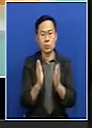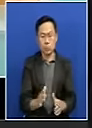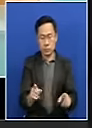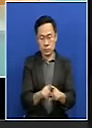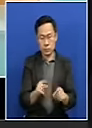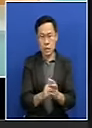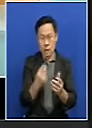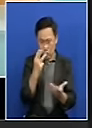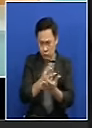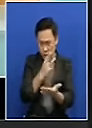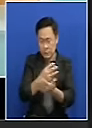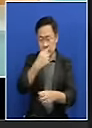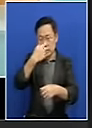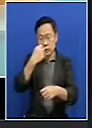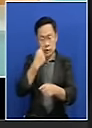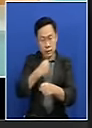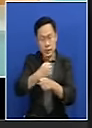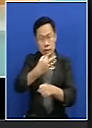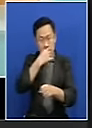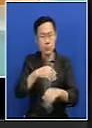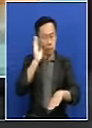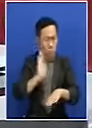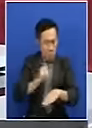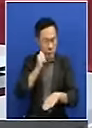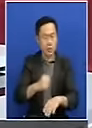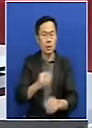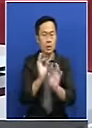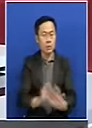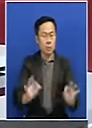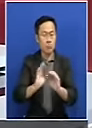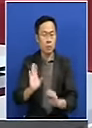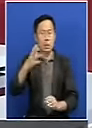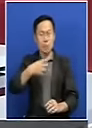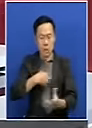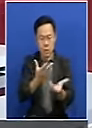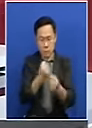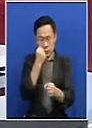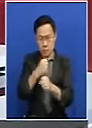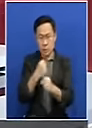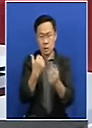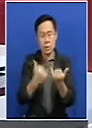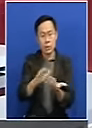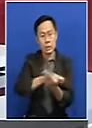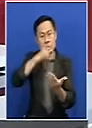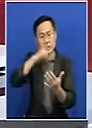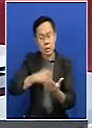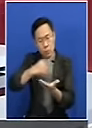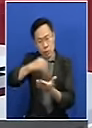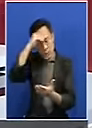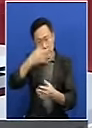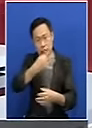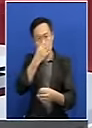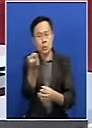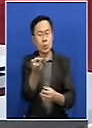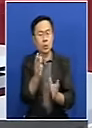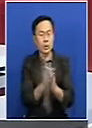ศึกษาเนี่ยเป็นที่ต้องการของตลาดแรงงานนะคะแล้วประเทศไทยก็ขาดแคลนฝีมือที่มีตรงนี้ละค่ะก็เลยส่งผลทำให้ต้องมีการเร่งนะคะยกระดับแล้วก็ปรับปรุ